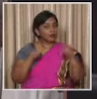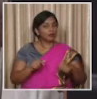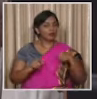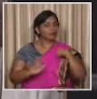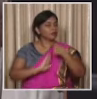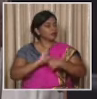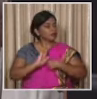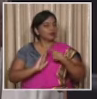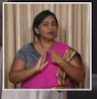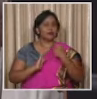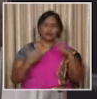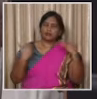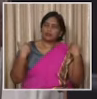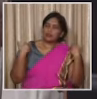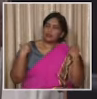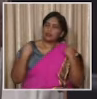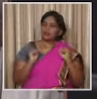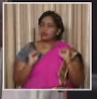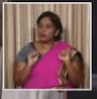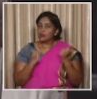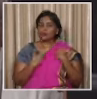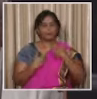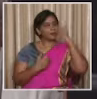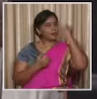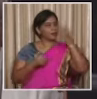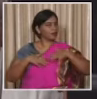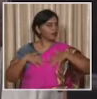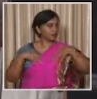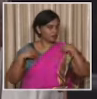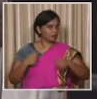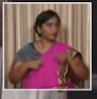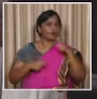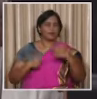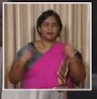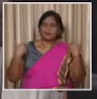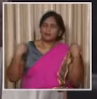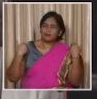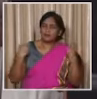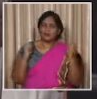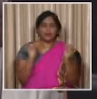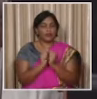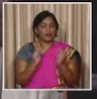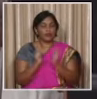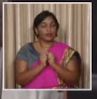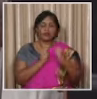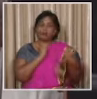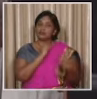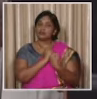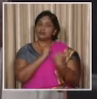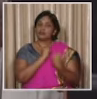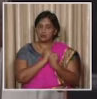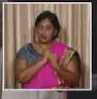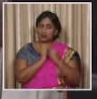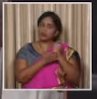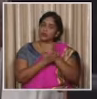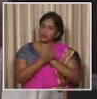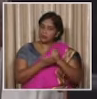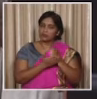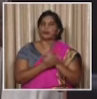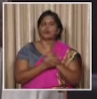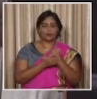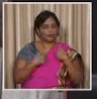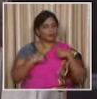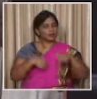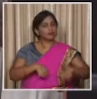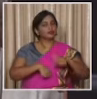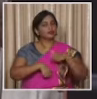රටම ඒ වෙහෙසකර උත්සාහයේ ප්‍රතිඵල භුක්ති විඳිනවා. ඒ වෙහෙසකර ව්‍යායාමයට මට සහාය වුණ සියලු දෙනාම මම